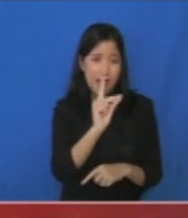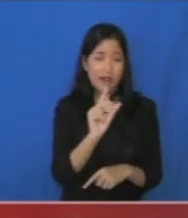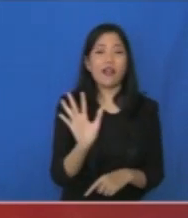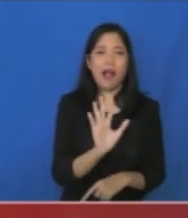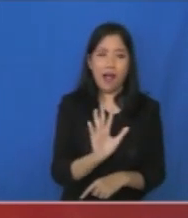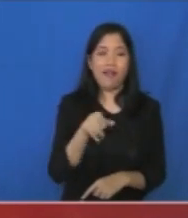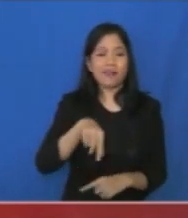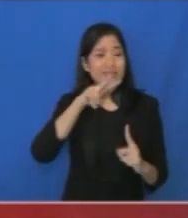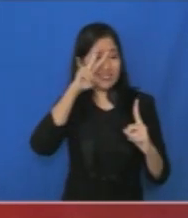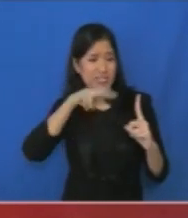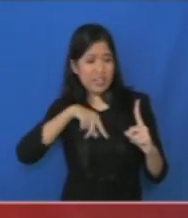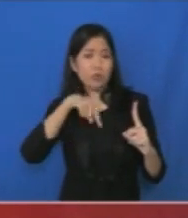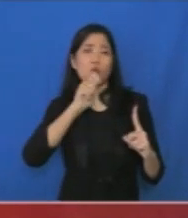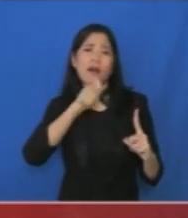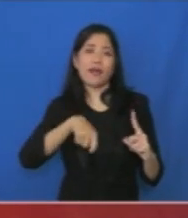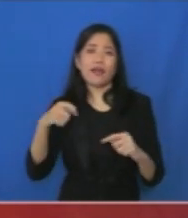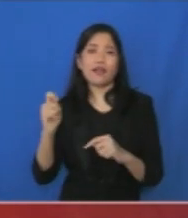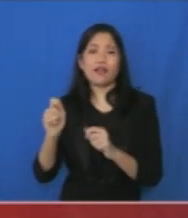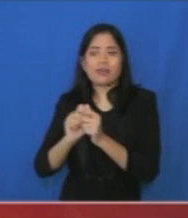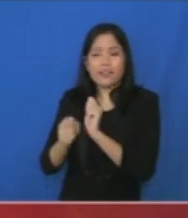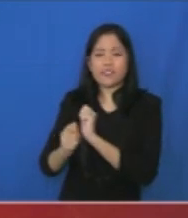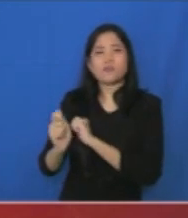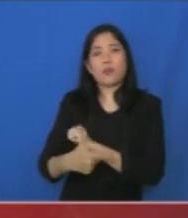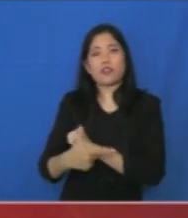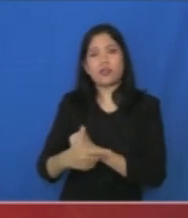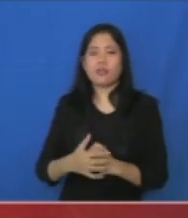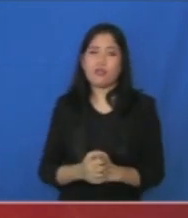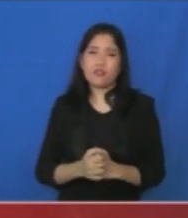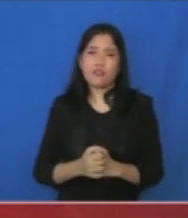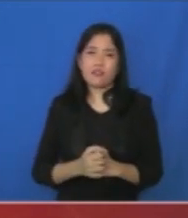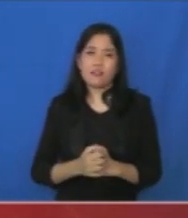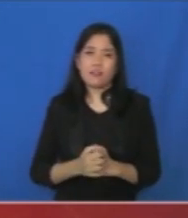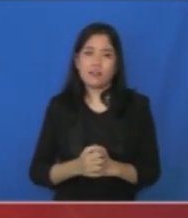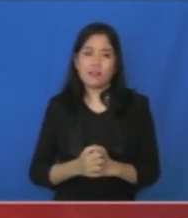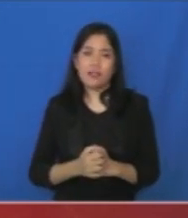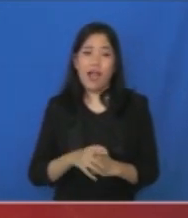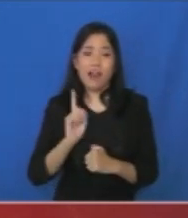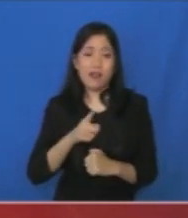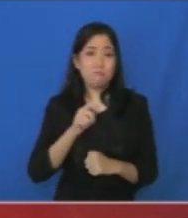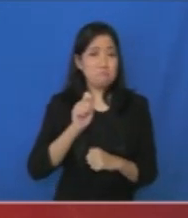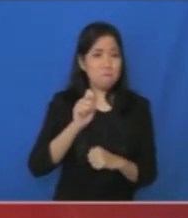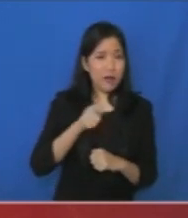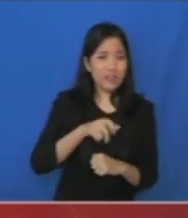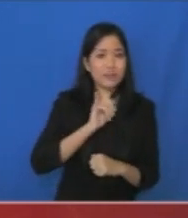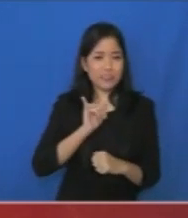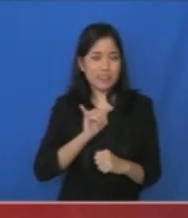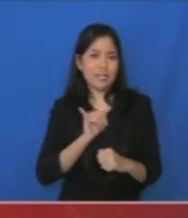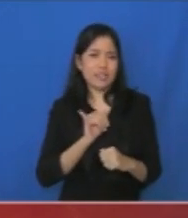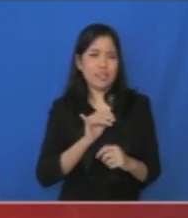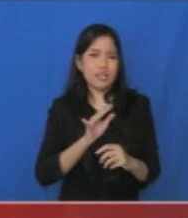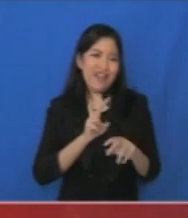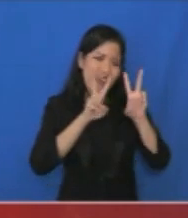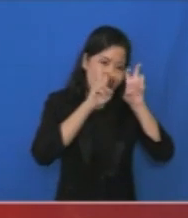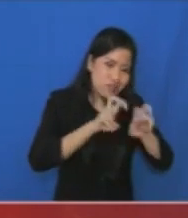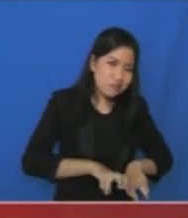adalah dengan rapid test di samping juga melalui tracing dan analisis